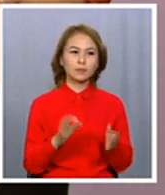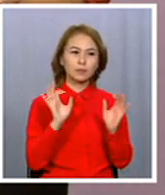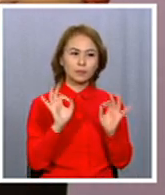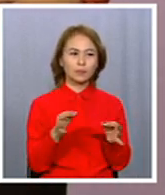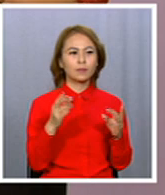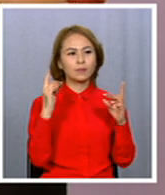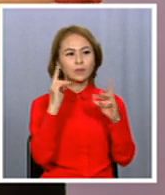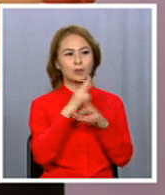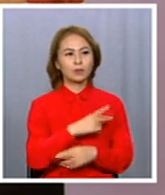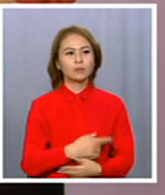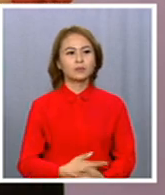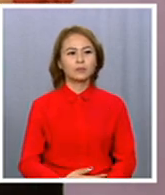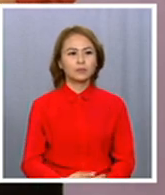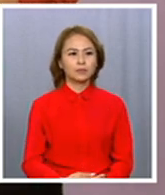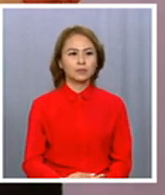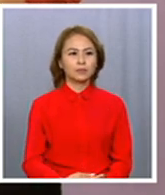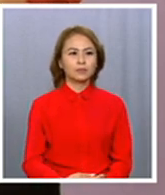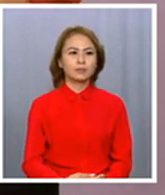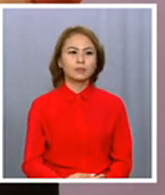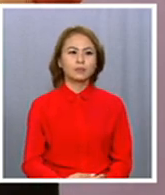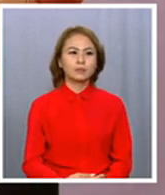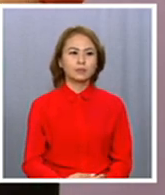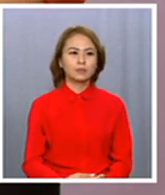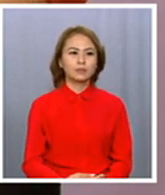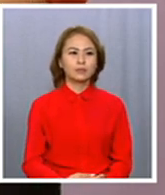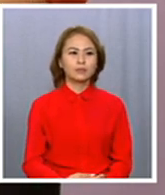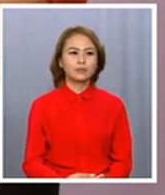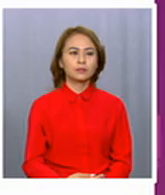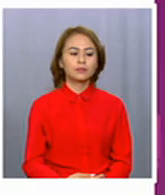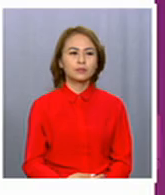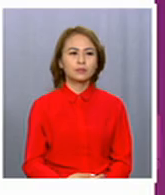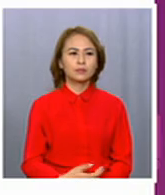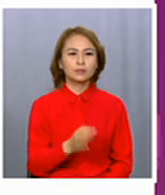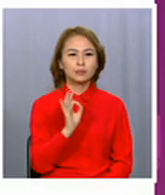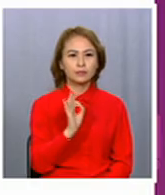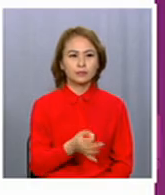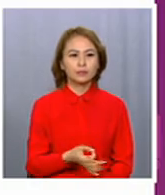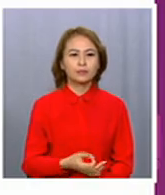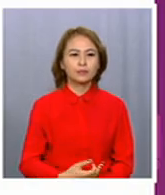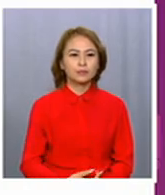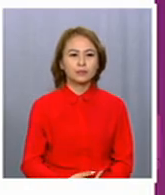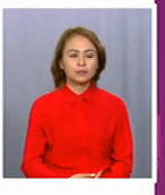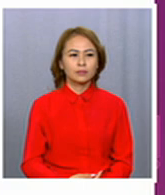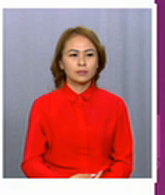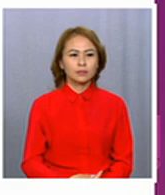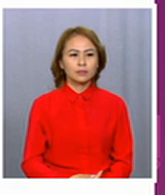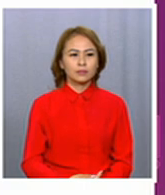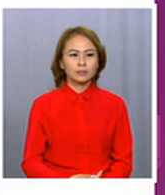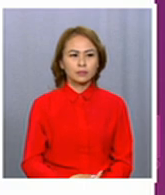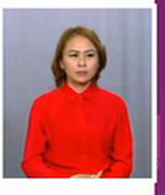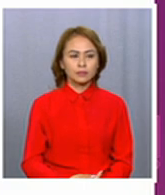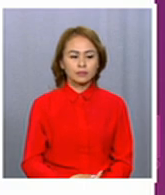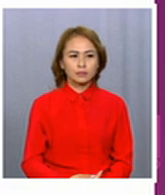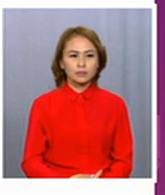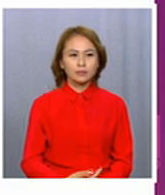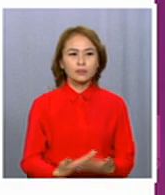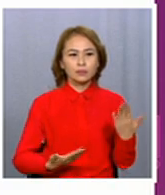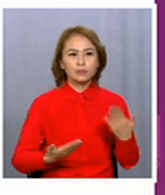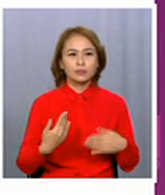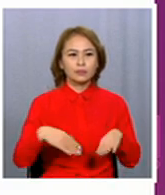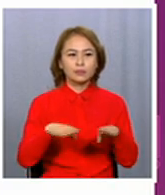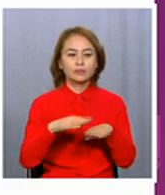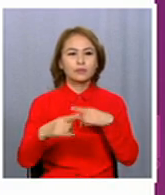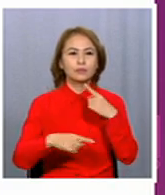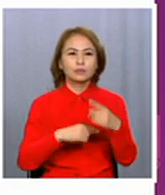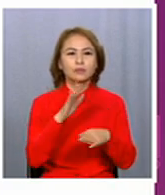жалған ба? Дұрыс айтасындар, бұл ақпарат ақиқат. Жарайсындар, олай болса, келесі